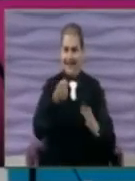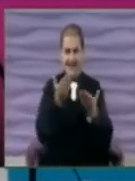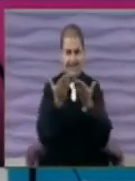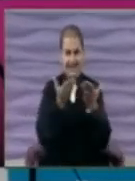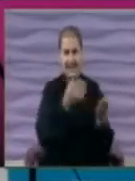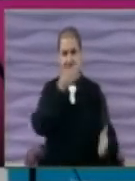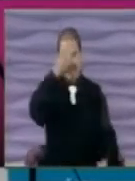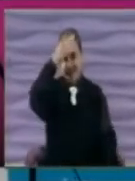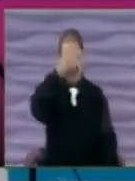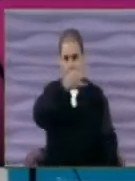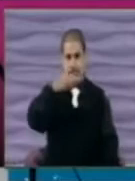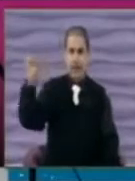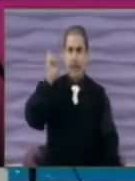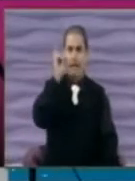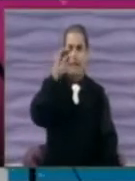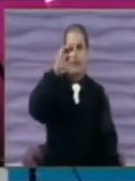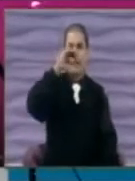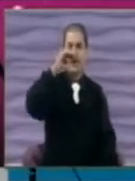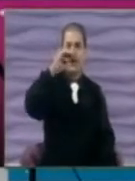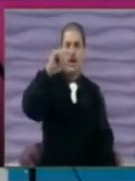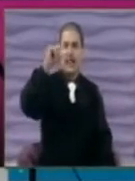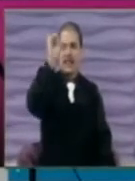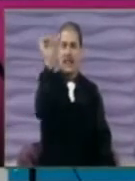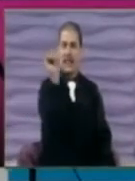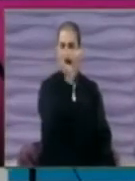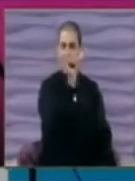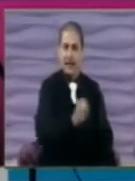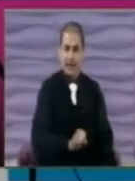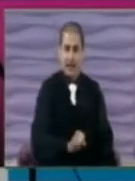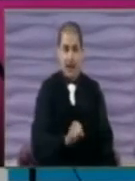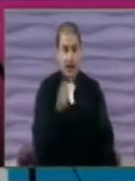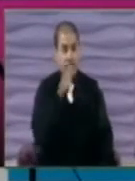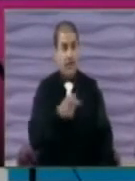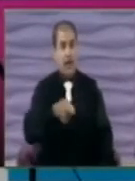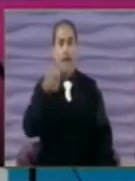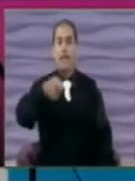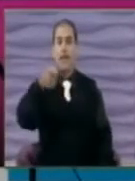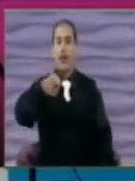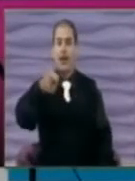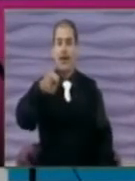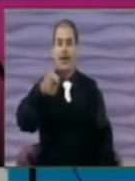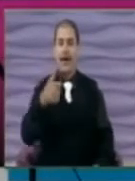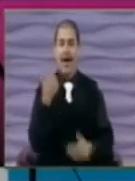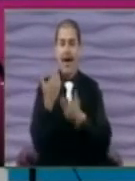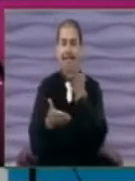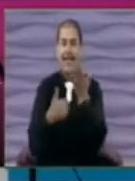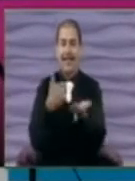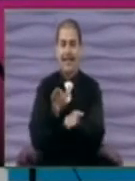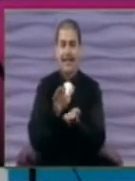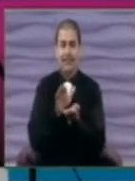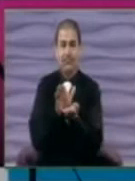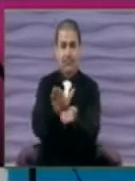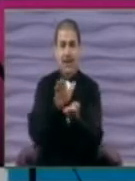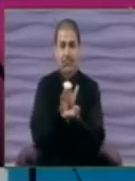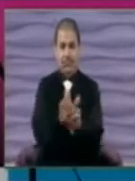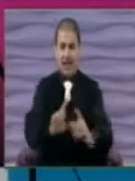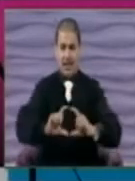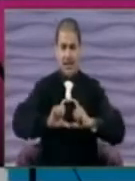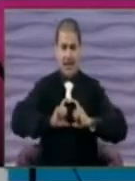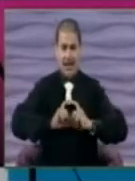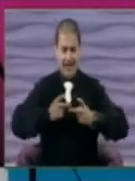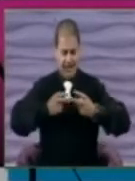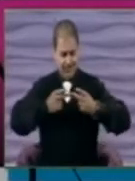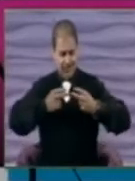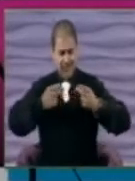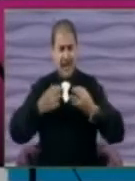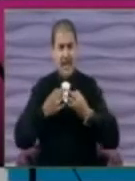حالك؟ يعطيك العافيه. الله يعافيك. والف مبروك على الجوائز اللي حصلت عليها. احكي لنا هيك عن الجوائز اللي حصلت عليها، يمكن هي مختلفه